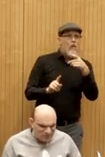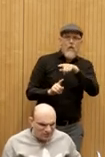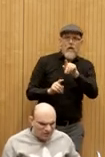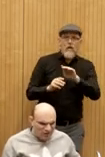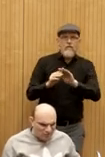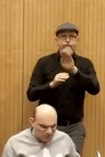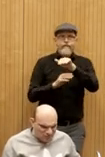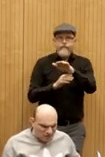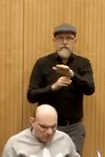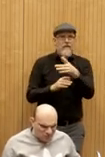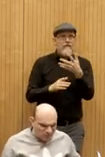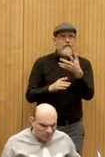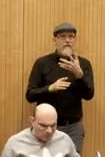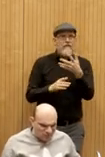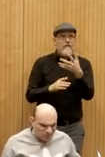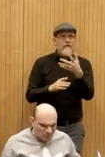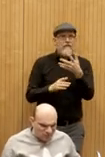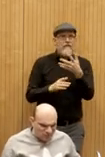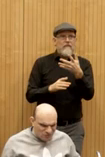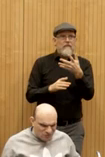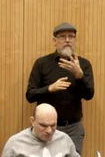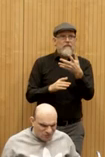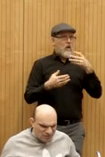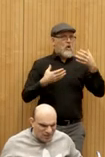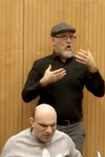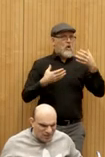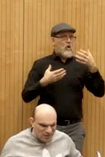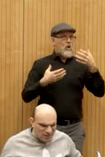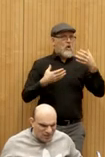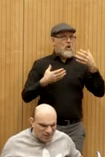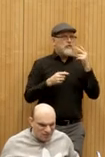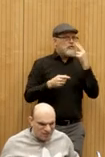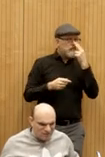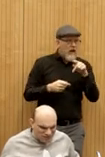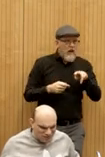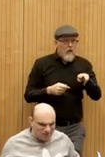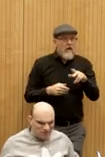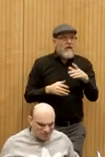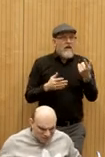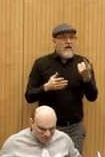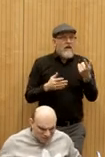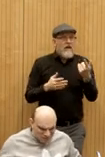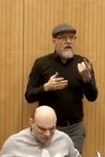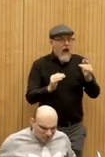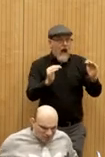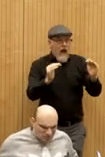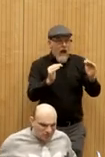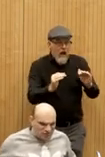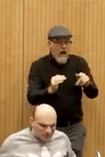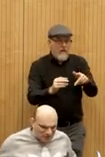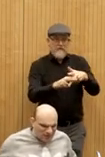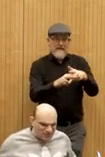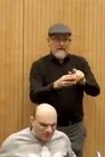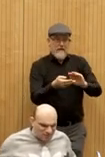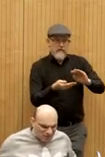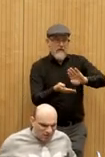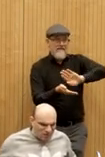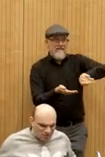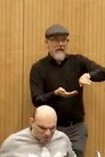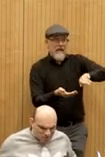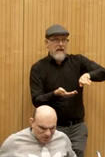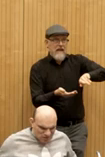finden wir, wie wir darauf stoßen und wie man das abbauen könnte und entfernen könnte. Und die Studentinnen lernen